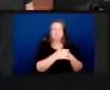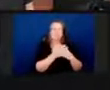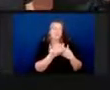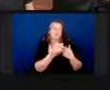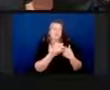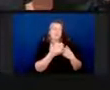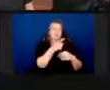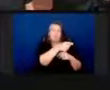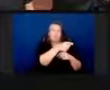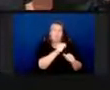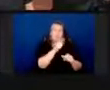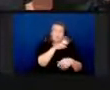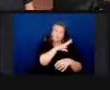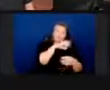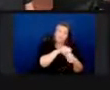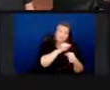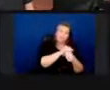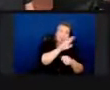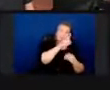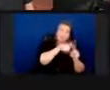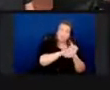Hapa